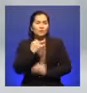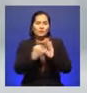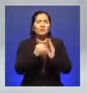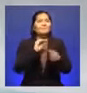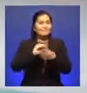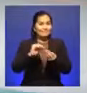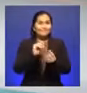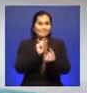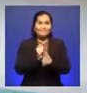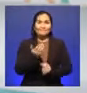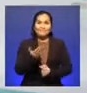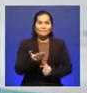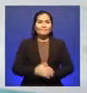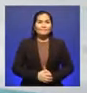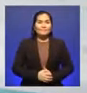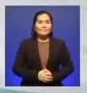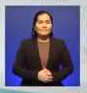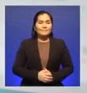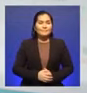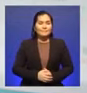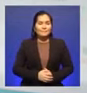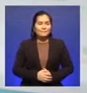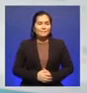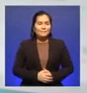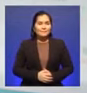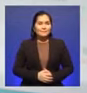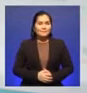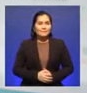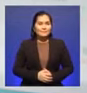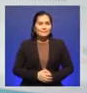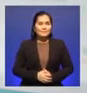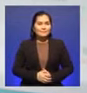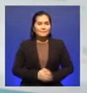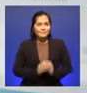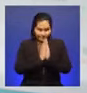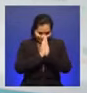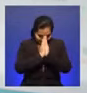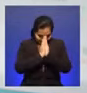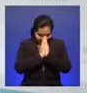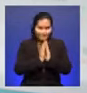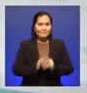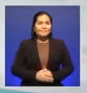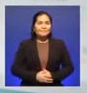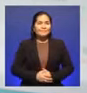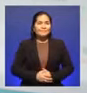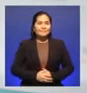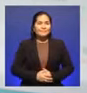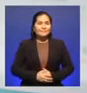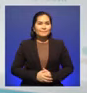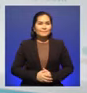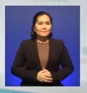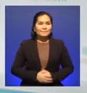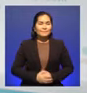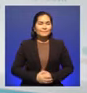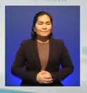ตน์สวัสดีค่ะคุณสิริรัตน์